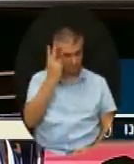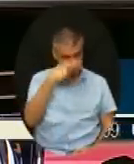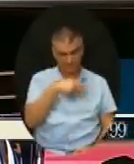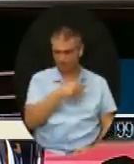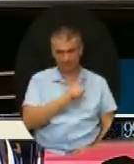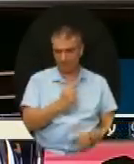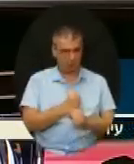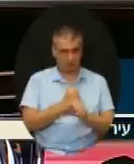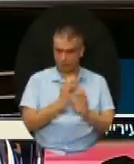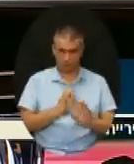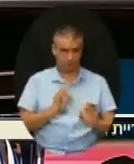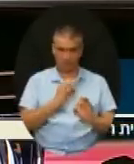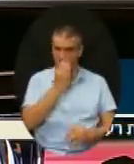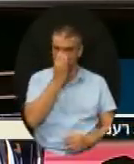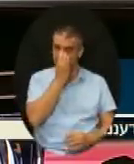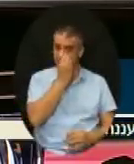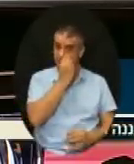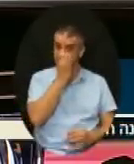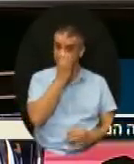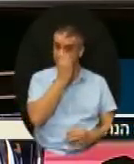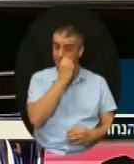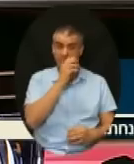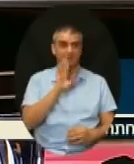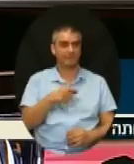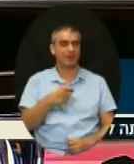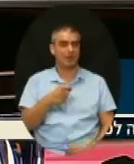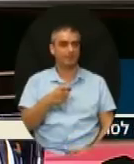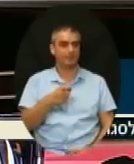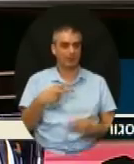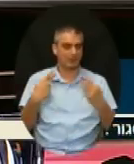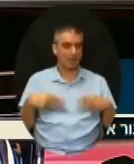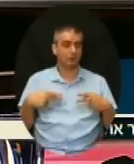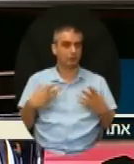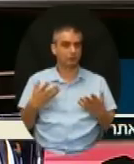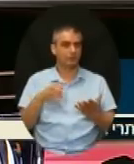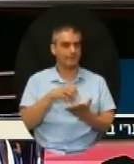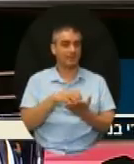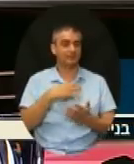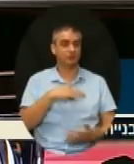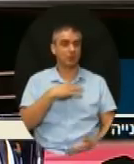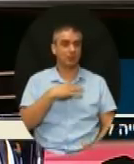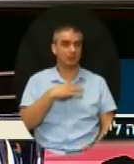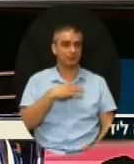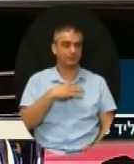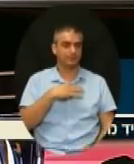שלא זה מה שיעצור את גל הטרור. וגם החשש המרכזי שלי